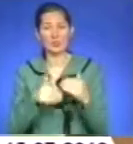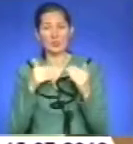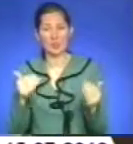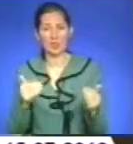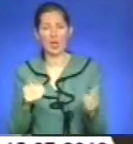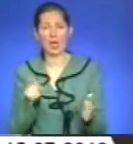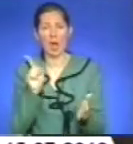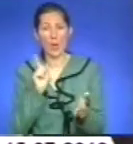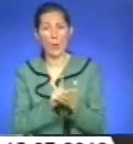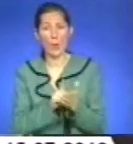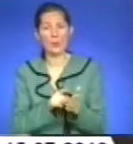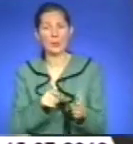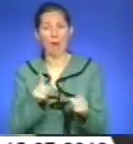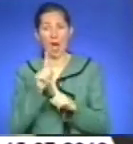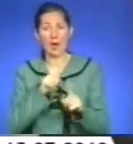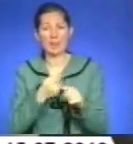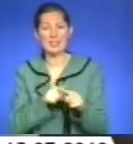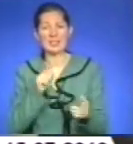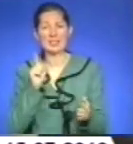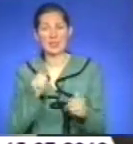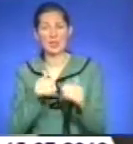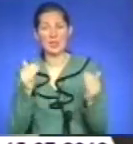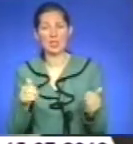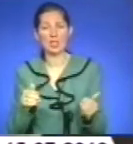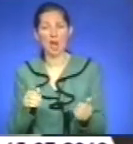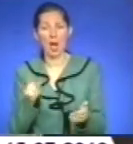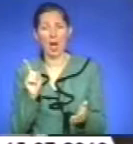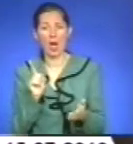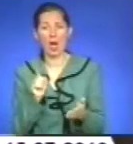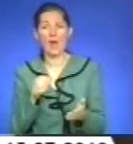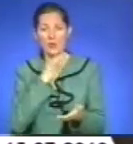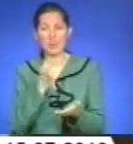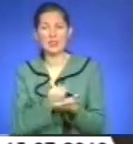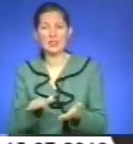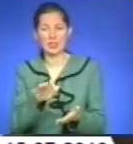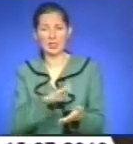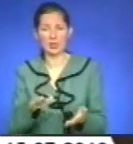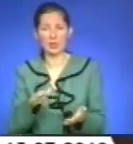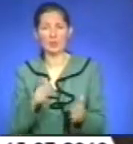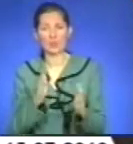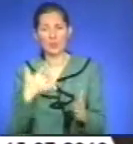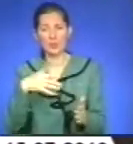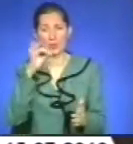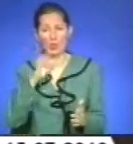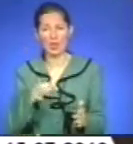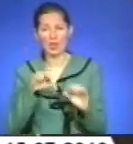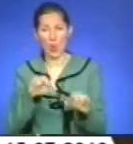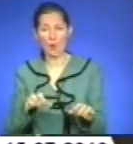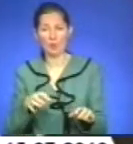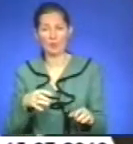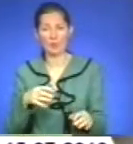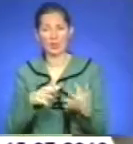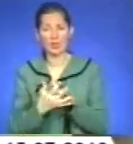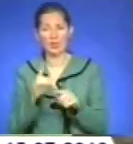повноважень рад – це збільшення відповідальності за територію. За останніми дослідженнями, лише 50% голів сільських рад мають вищу